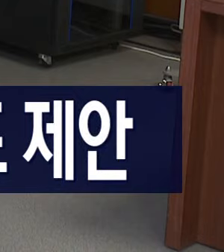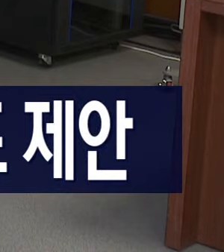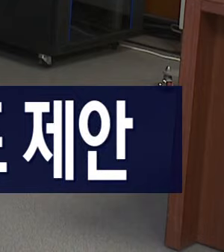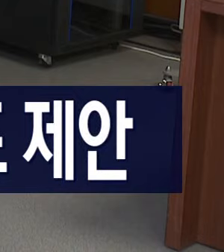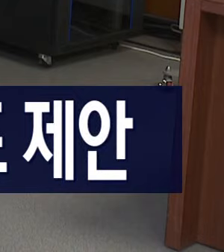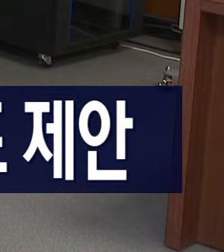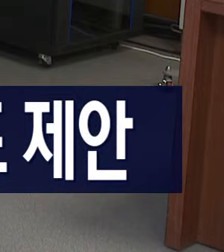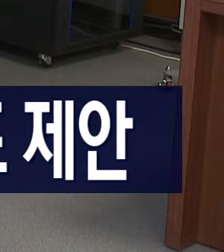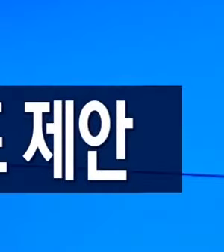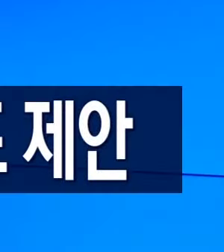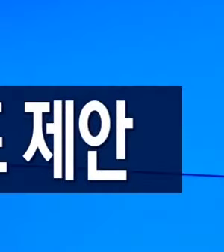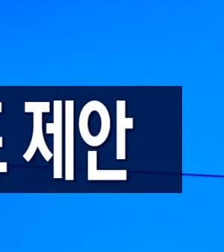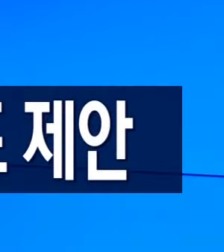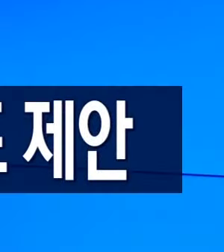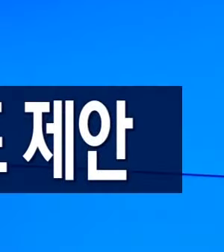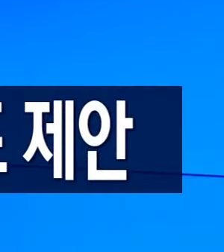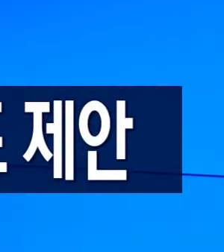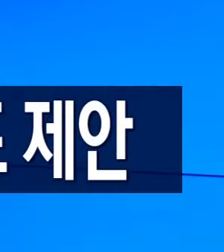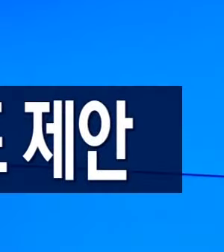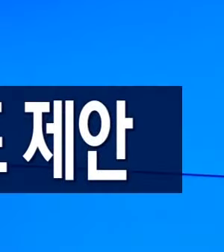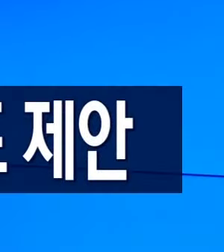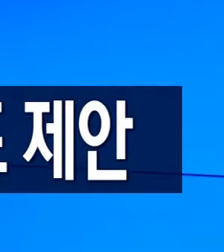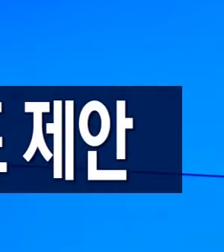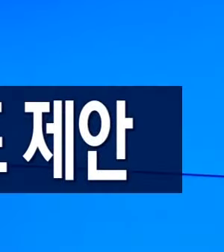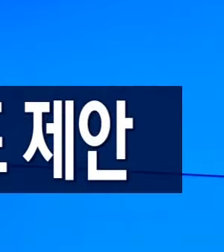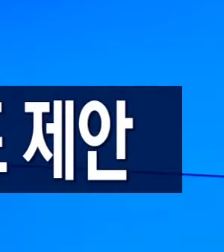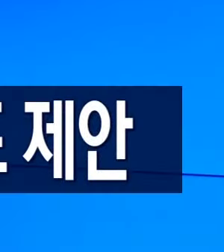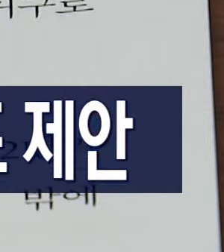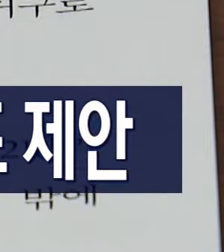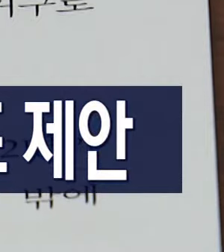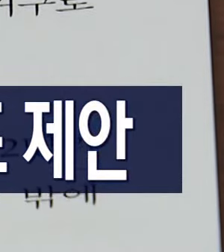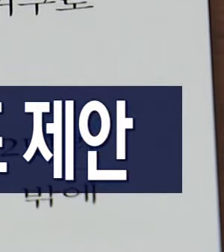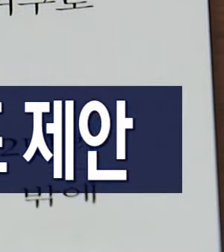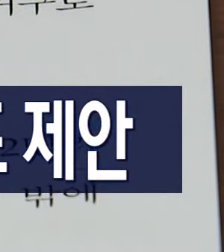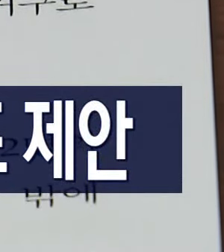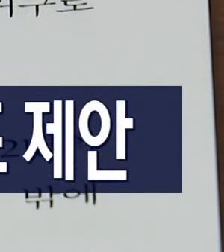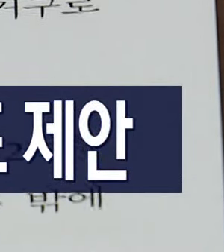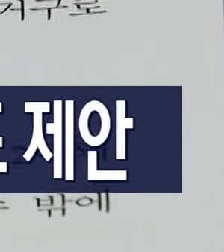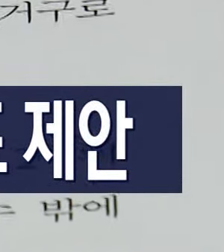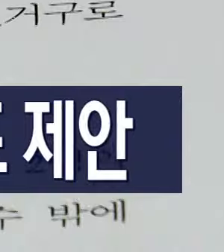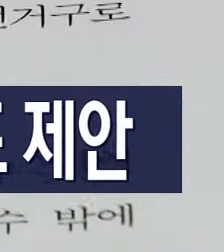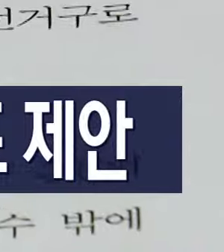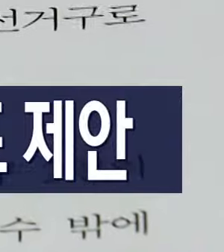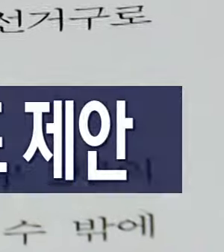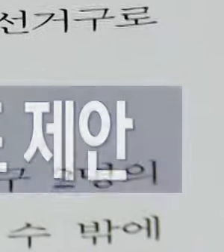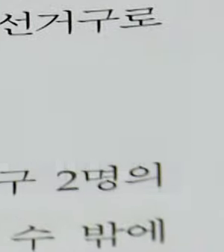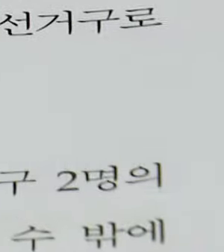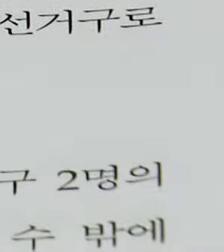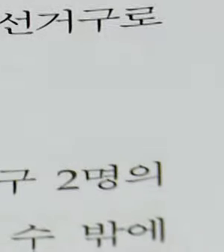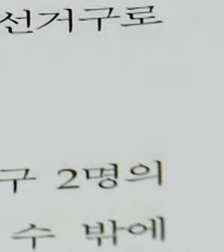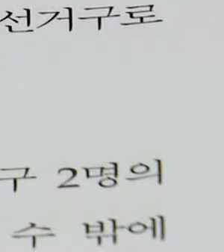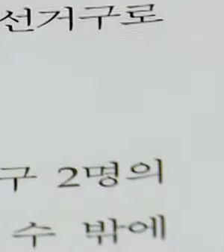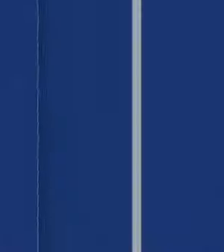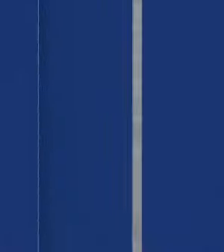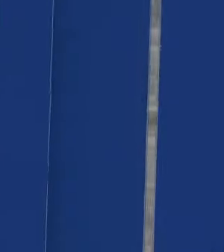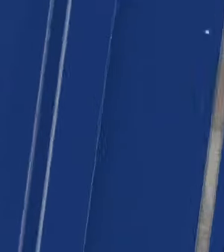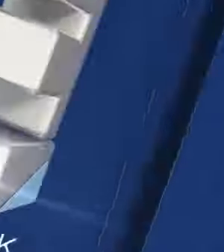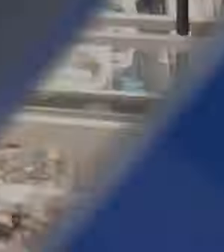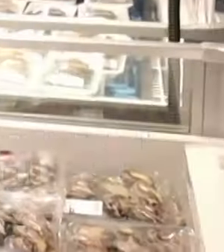화곡리 목포 시장에 목포 신안 통합시의 명칭을 신안시로 할 것과 지역구 의원들을 포함한 4자 회담까지 제안하고 나섰습니다.